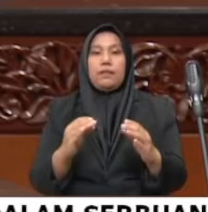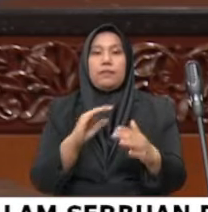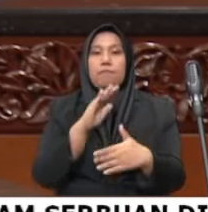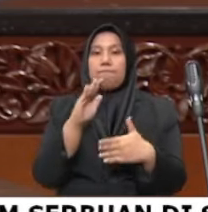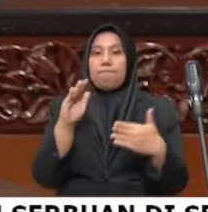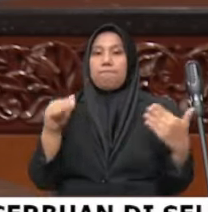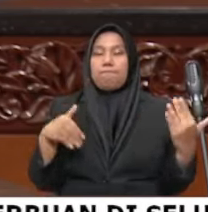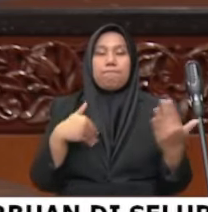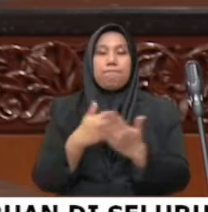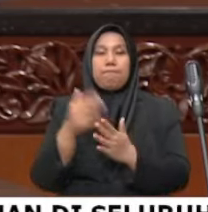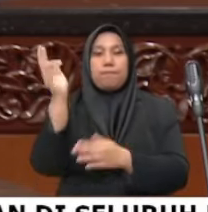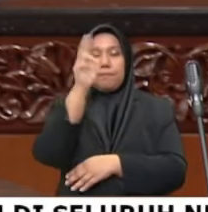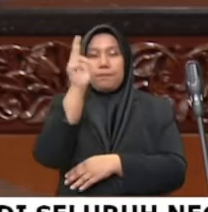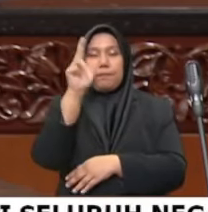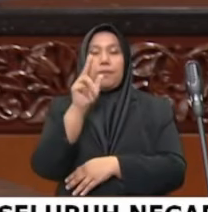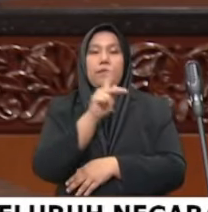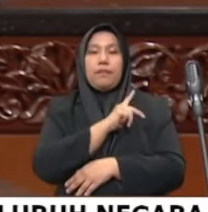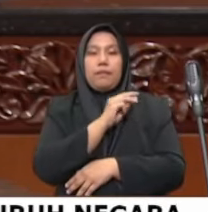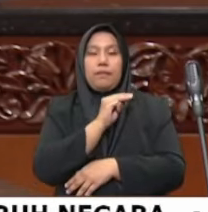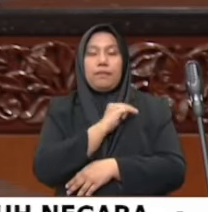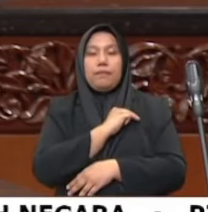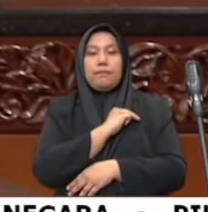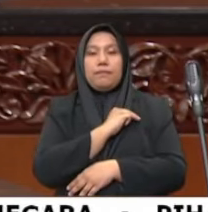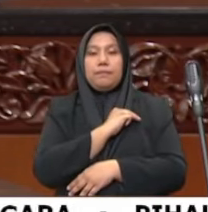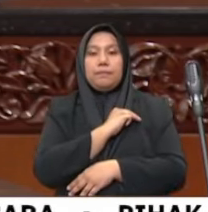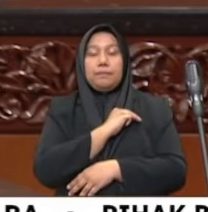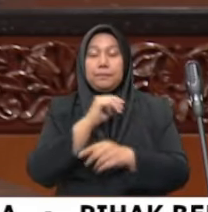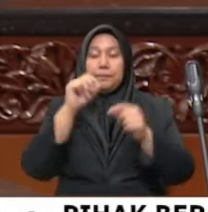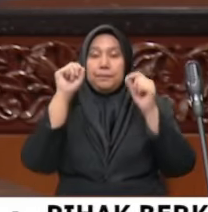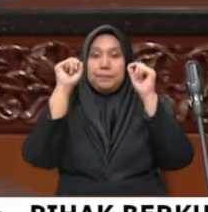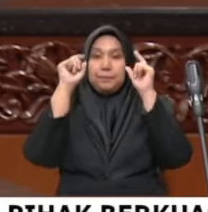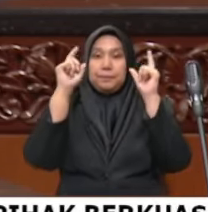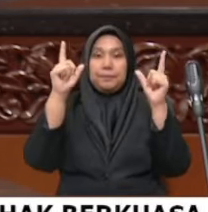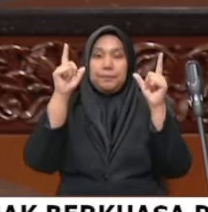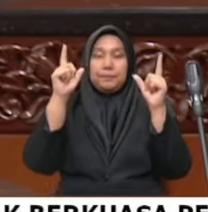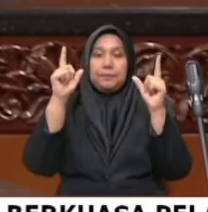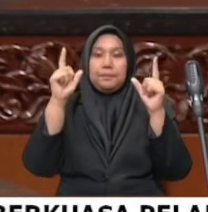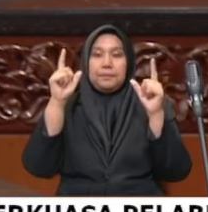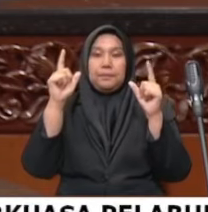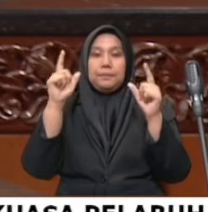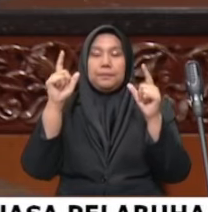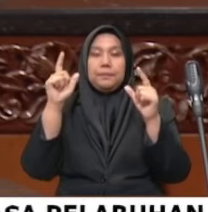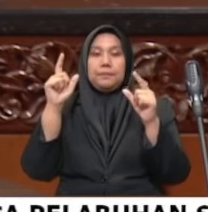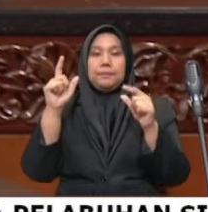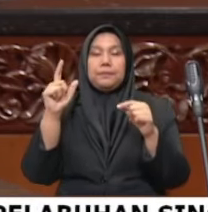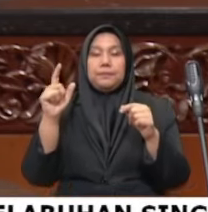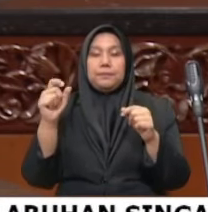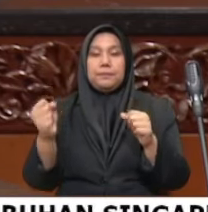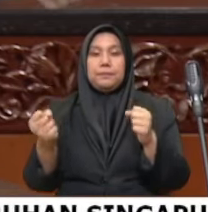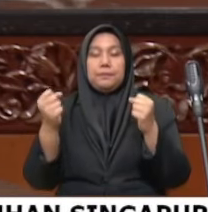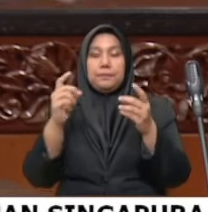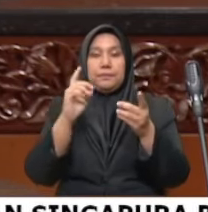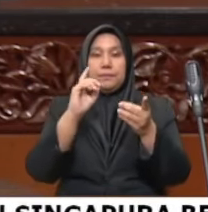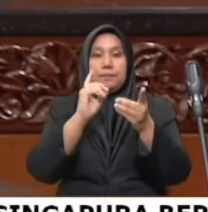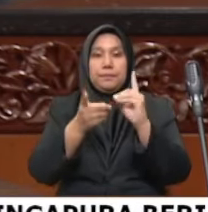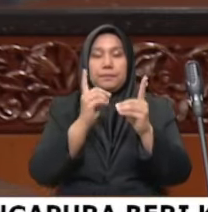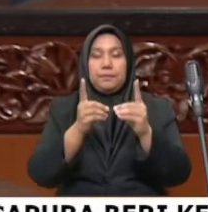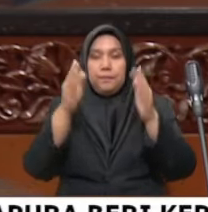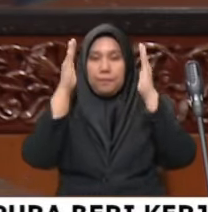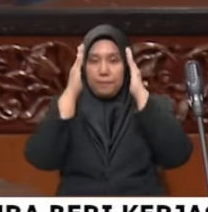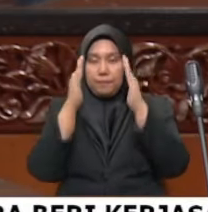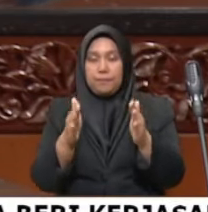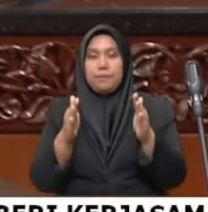of government. Kementerian juga menyedari bahawa sektor pembangkit utama kerajaan digital untuk